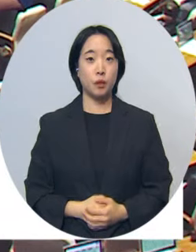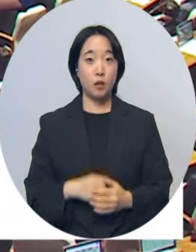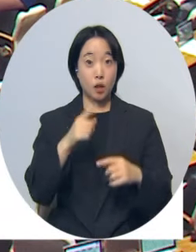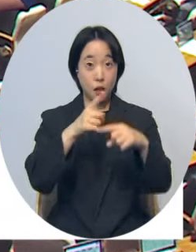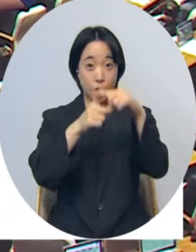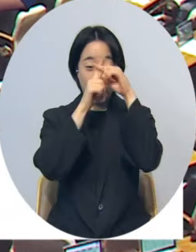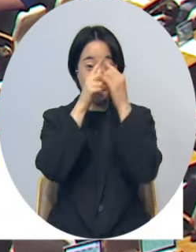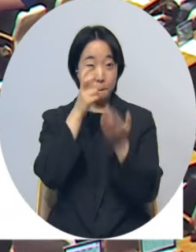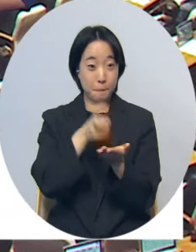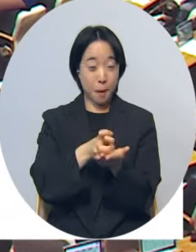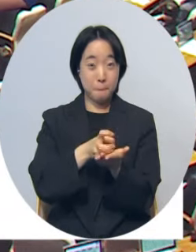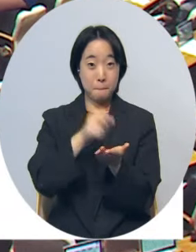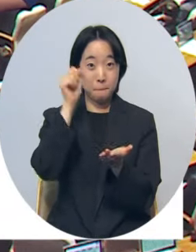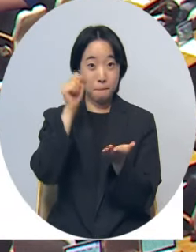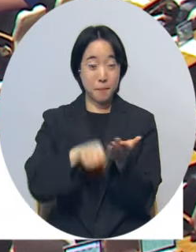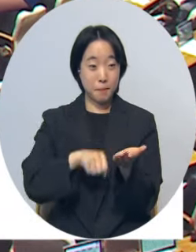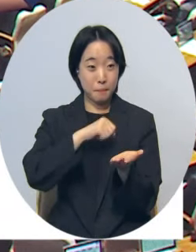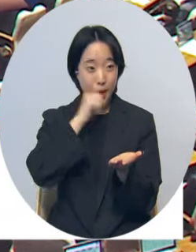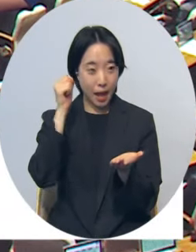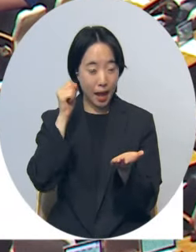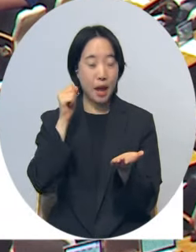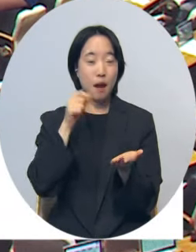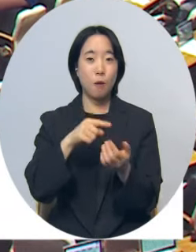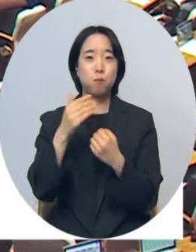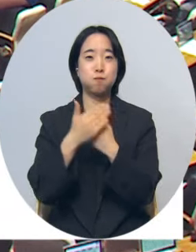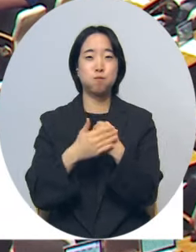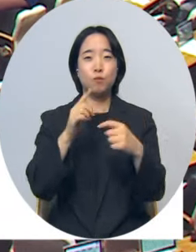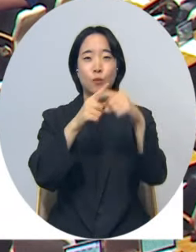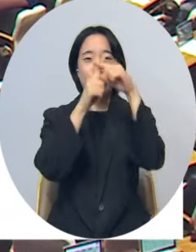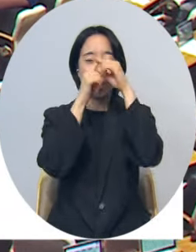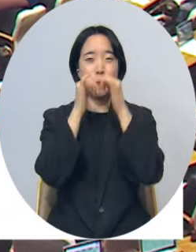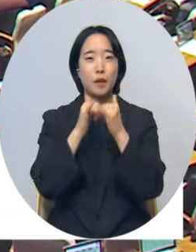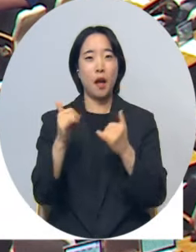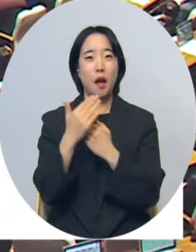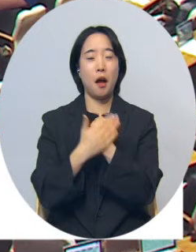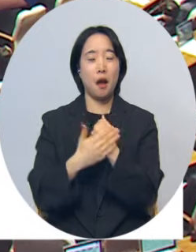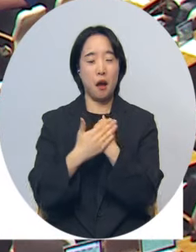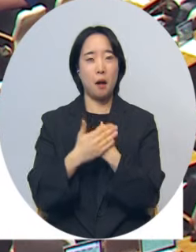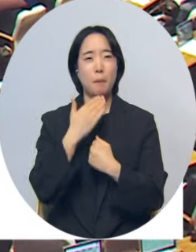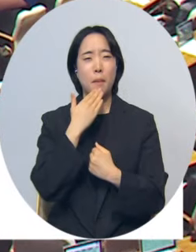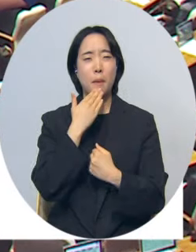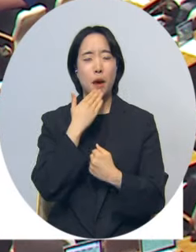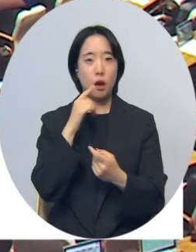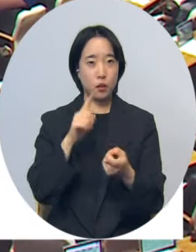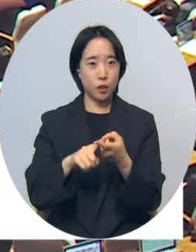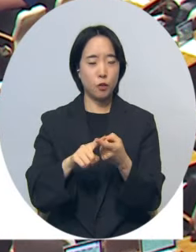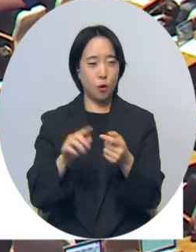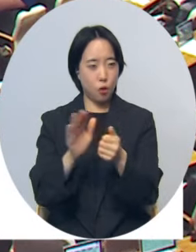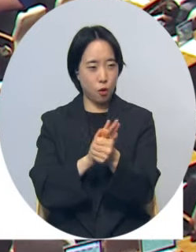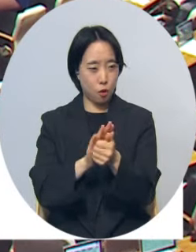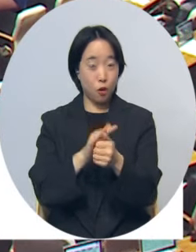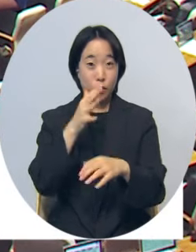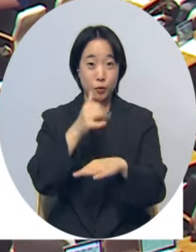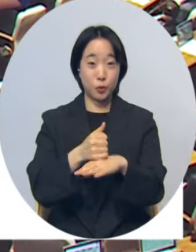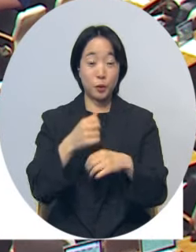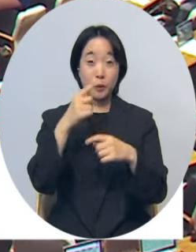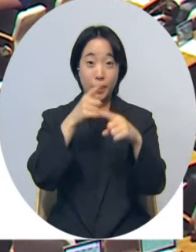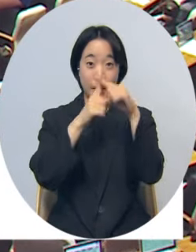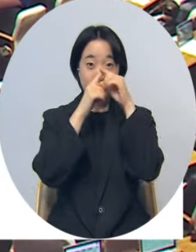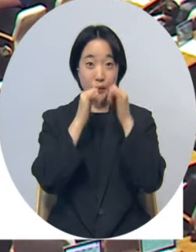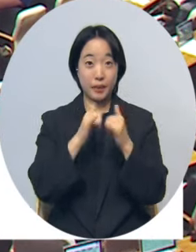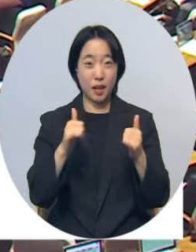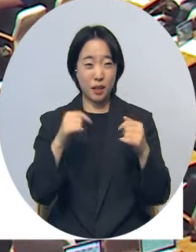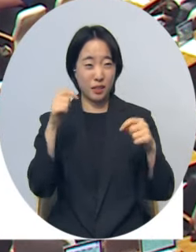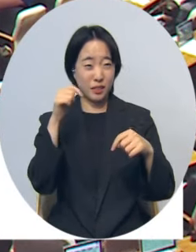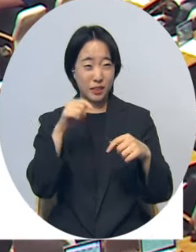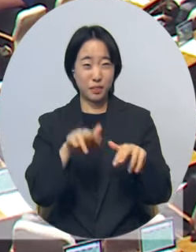제정으로 보건의료인의 처우가 개선되고 지원도 강화될 거라며 보건노사 갈등도 원만히 봉합되길 기대했습니다.